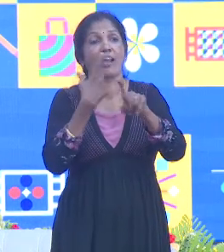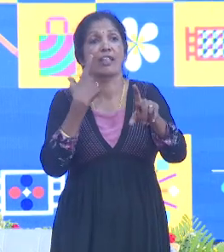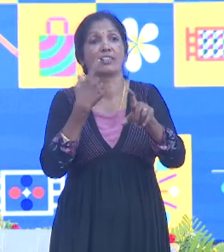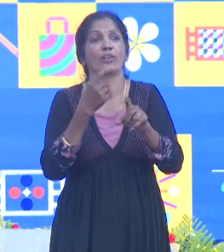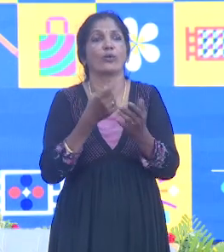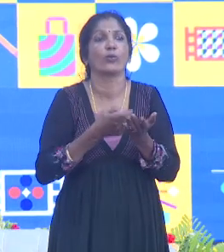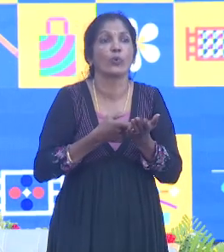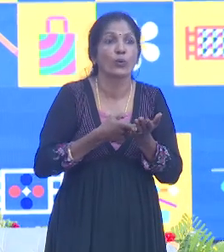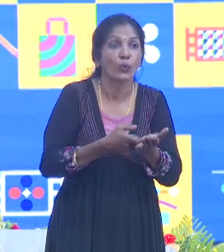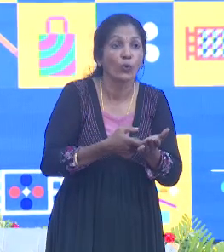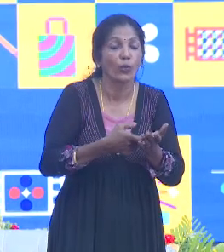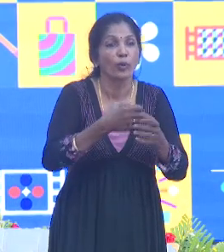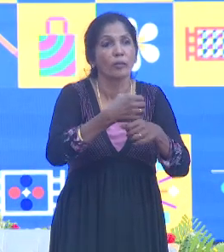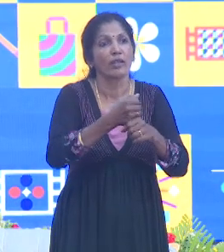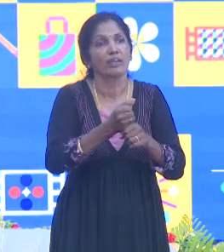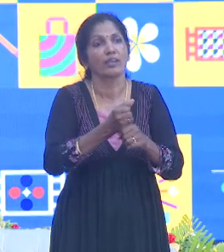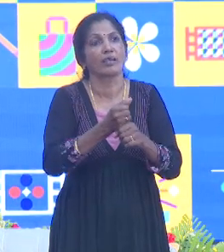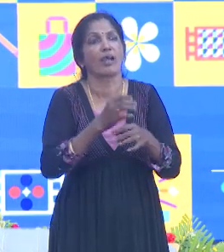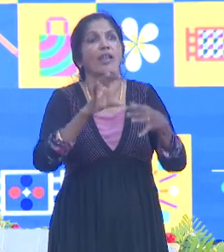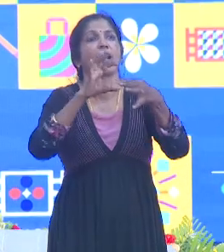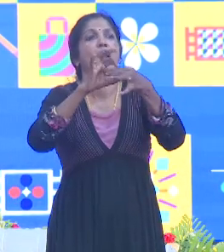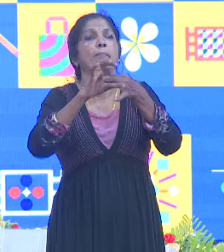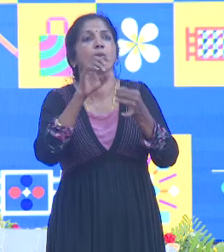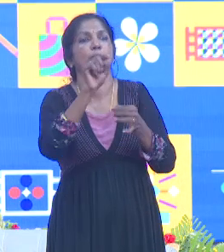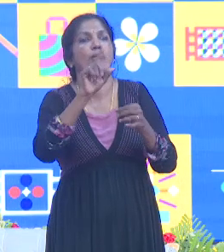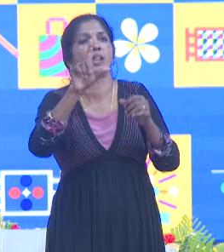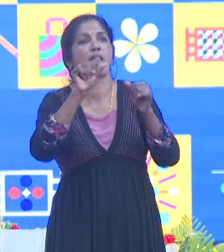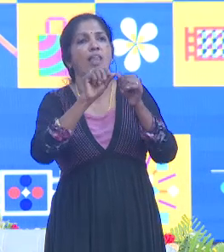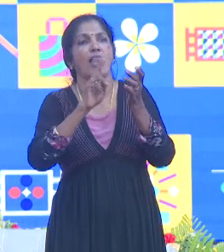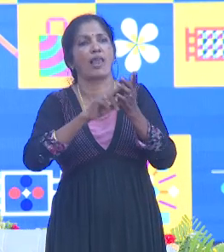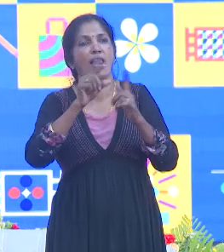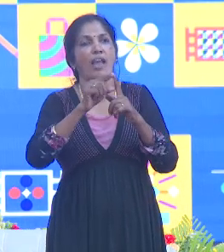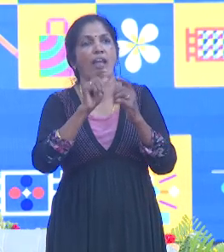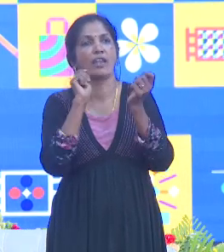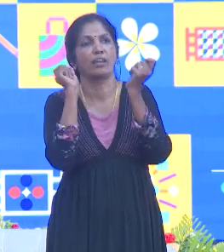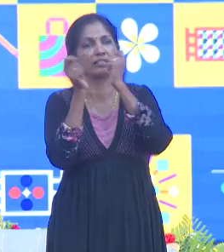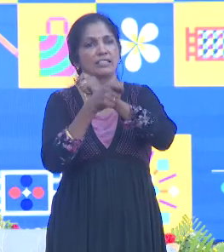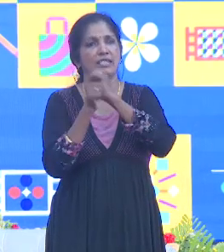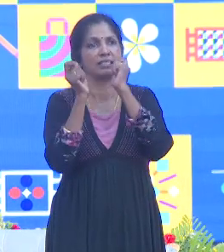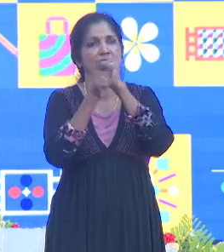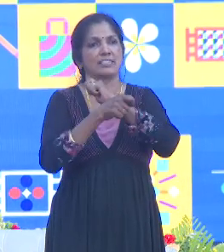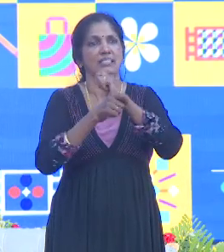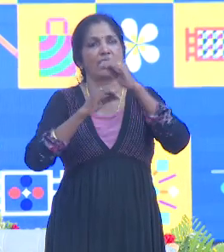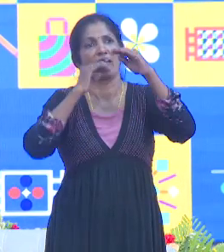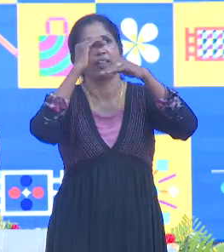ഒരു നിയമനിർമ്മാണവും അതിൻ്റെ നടപടികളുമാണ് ഈ ഭൂപരിഷ്കരണത്തിൽ കൂടി നമുക്ക് കാണാൻ കഴിയുന്നത്.